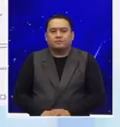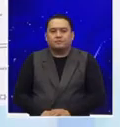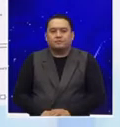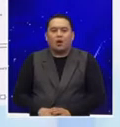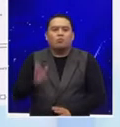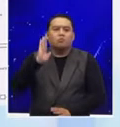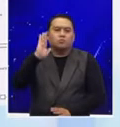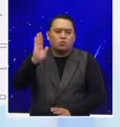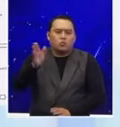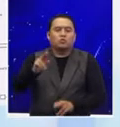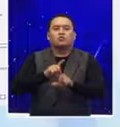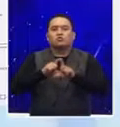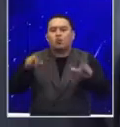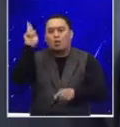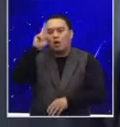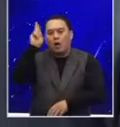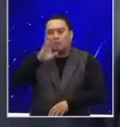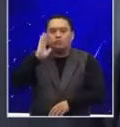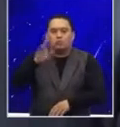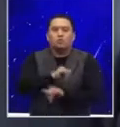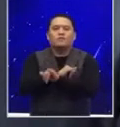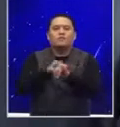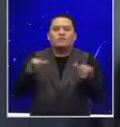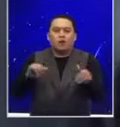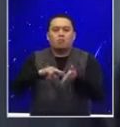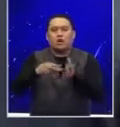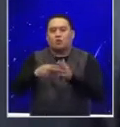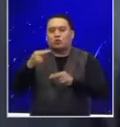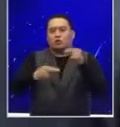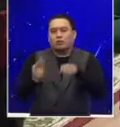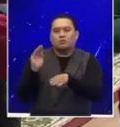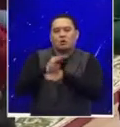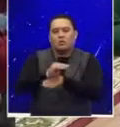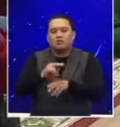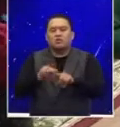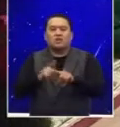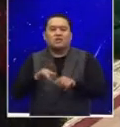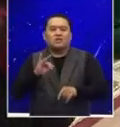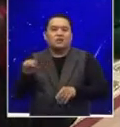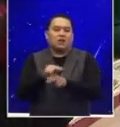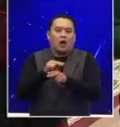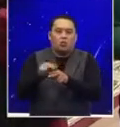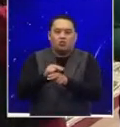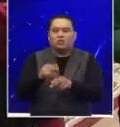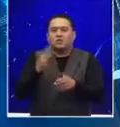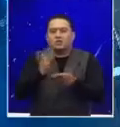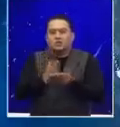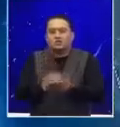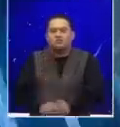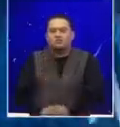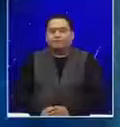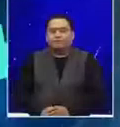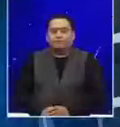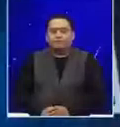Также в будущем среднюю школу имени Кемеля Токаева будут расширять. Планируется возвести дополнительные пристройки и реконструировать существующие.